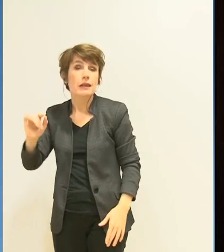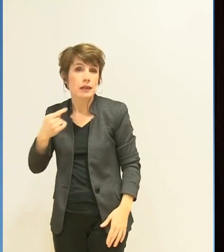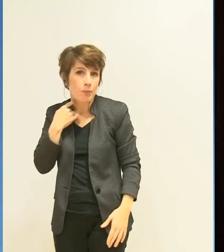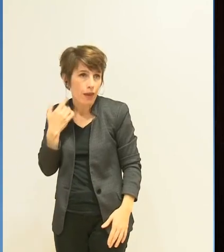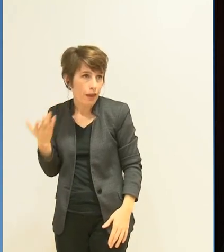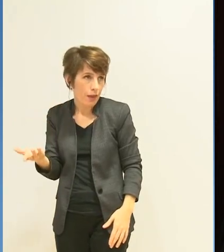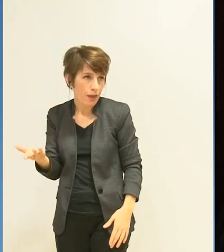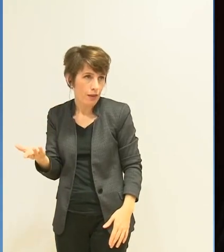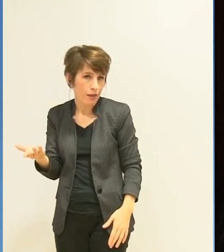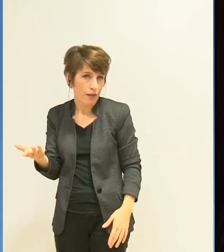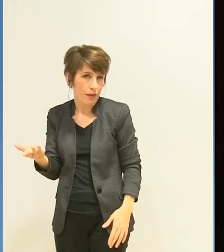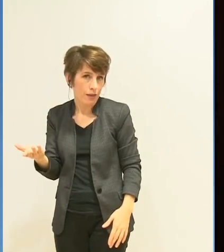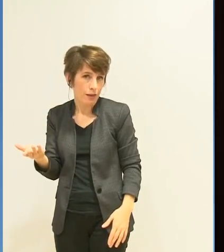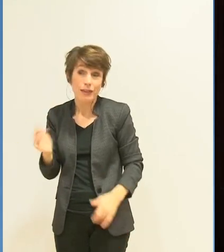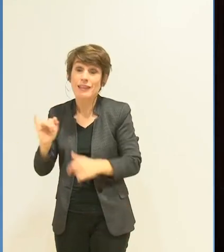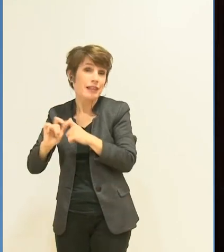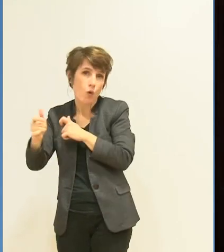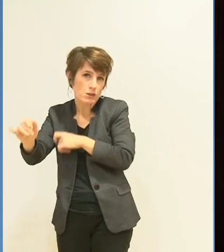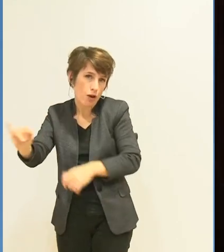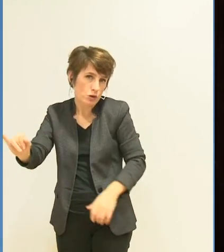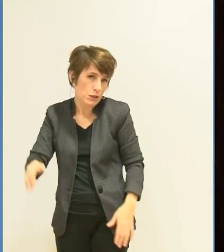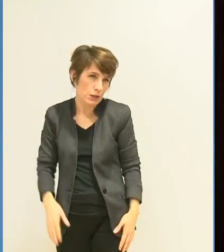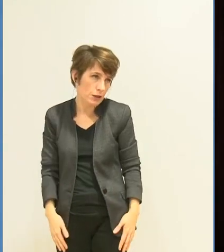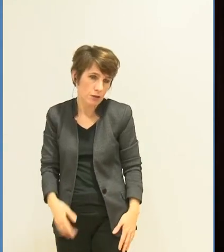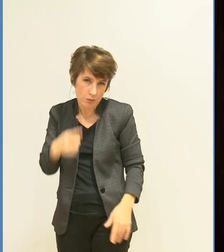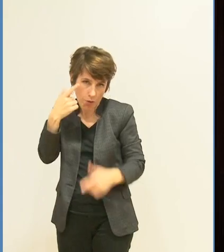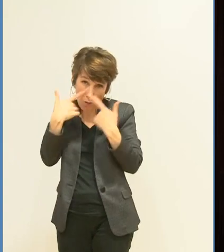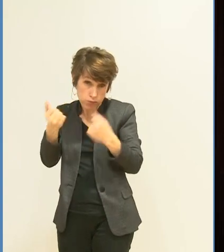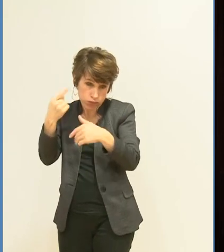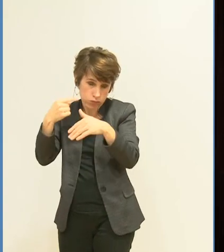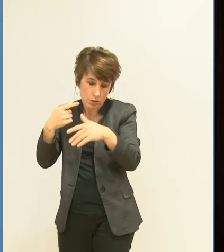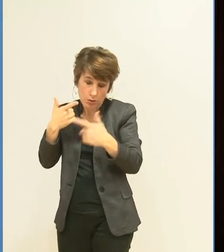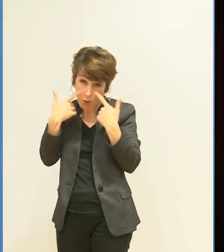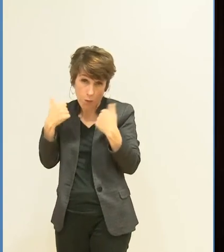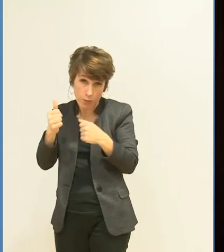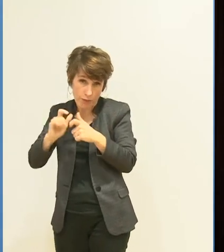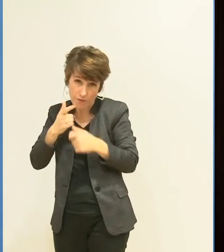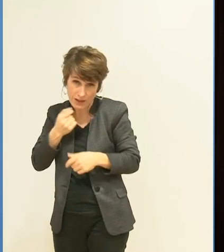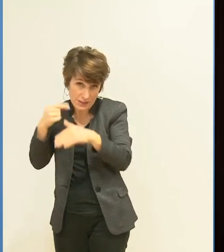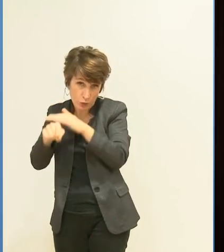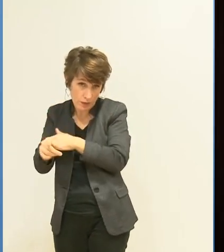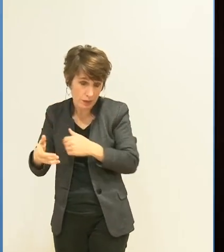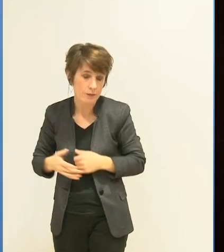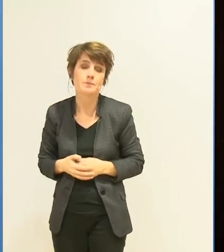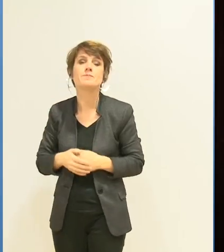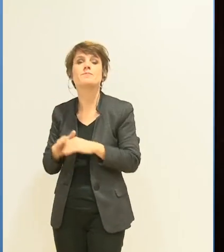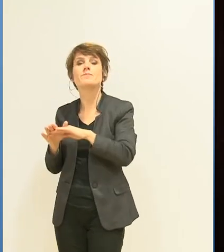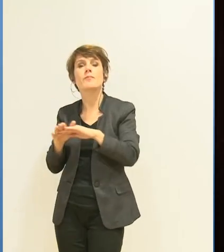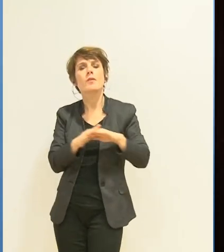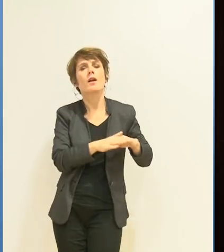diminutions je vais pas y répondre tout de suite c'est évident un insert sur la la taxe d'habitation